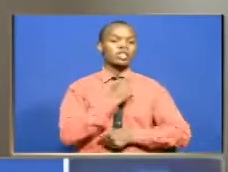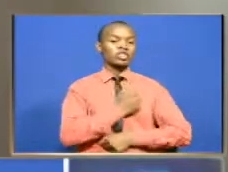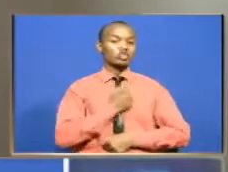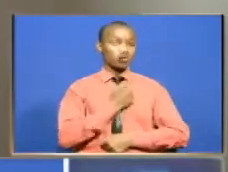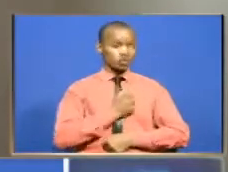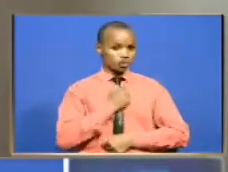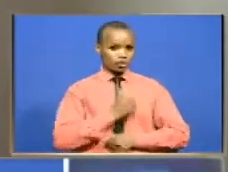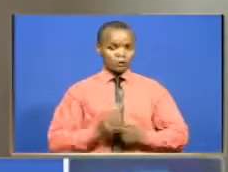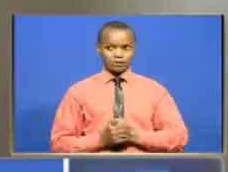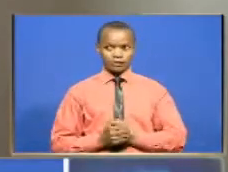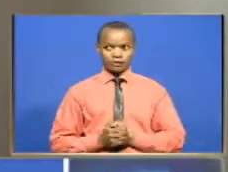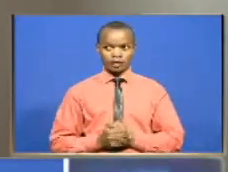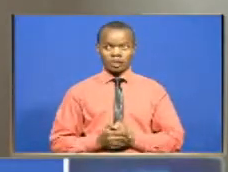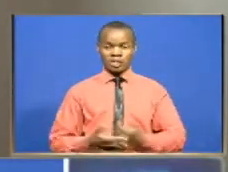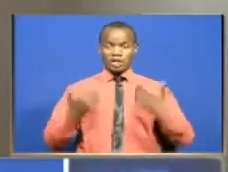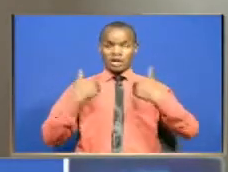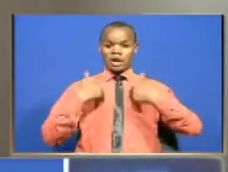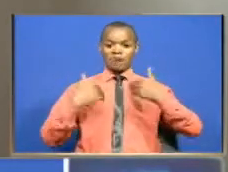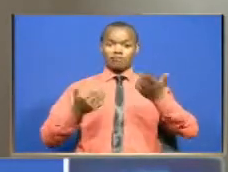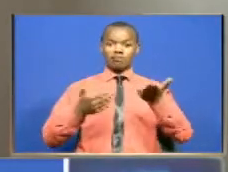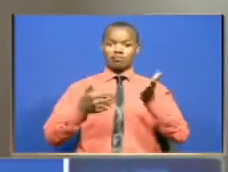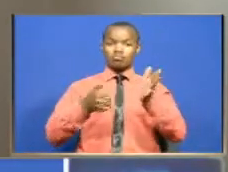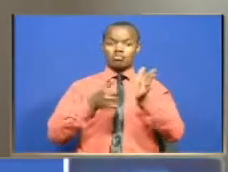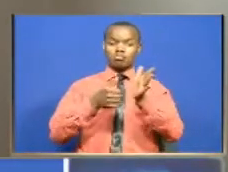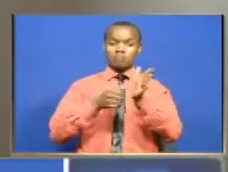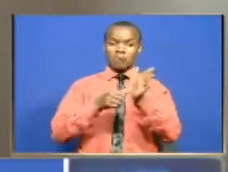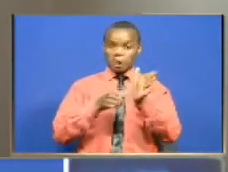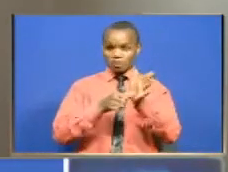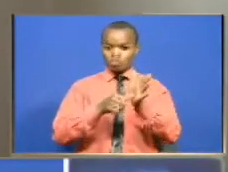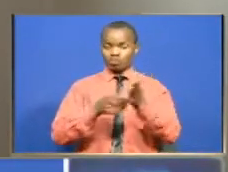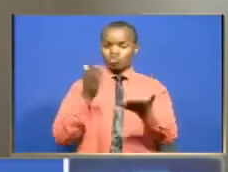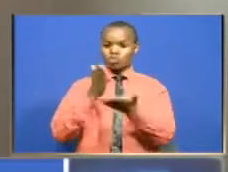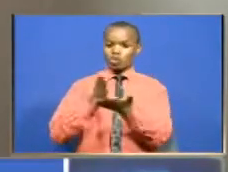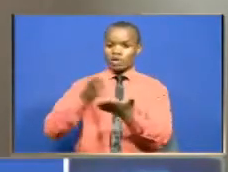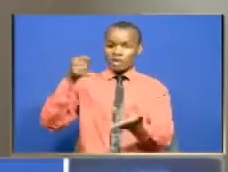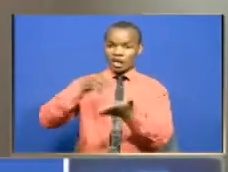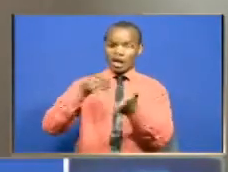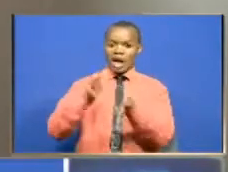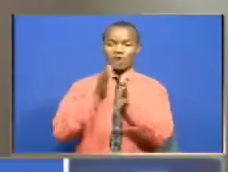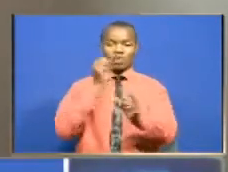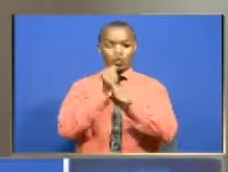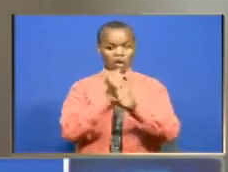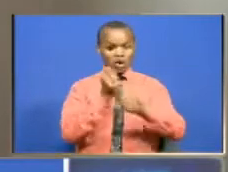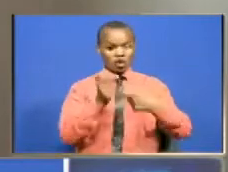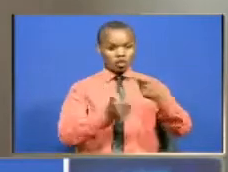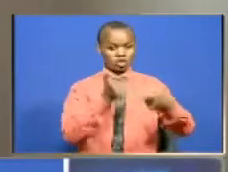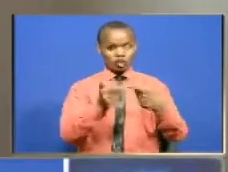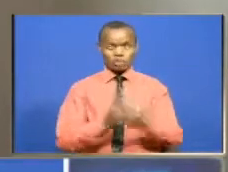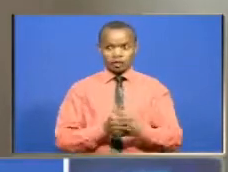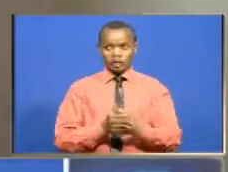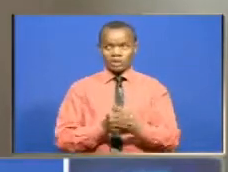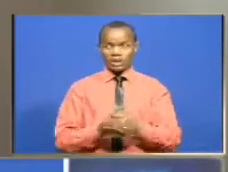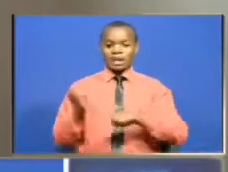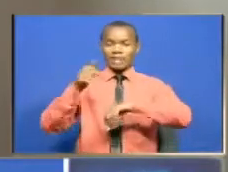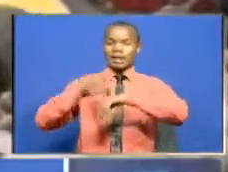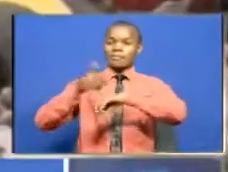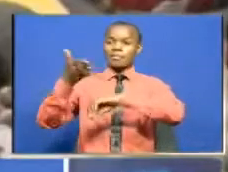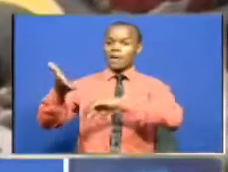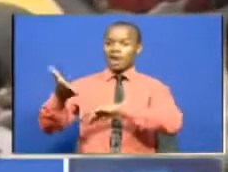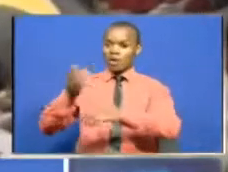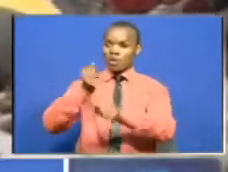ambazo zinatoka kwa ujenzi zinachotwa zikawekwa kando. Na hii ni kazi ambayo inaelekea kila siku. So wakati ule kazi hiyo ilikuwa